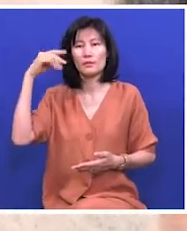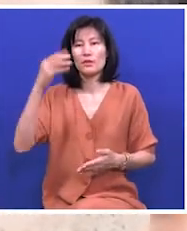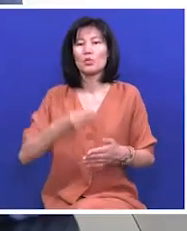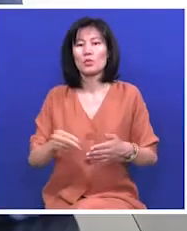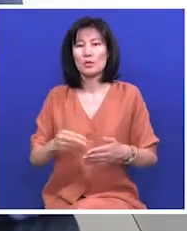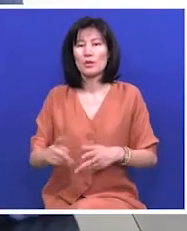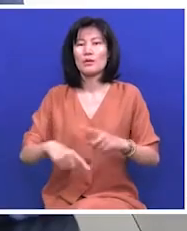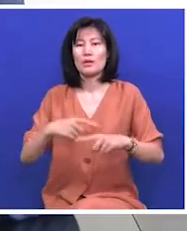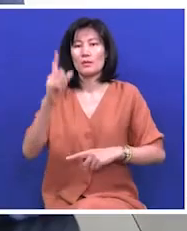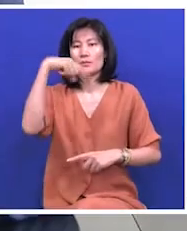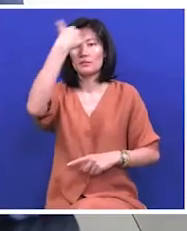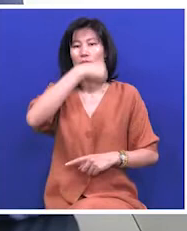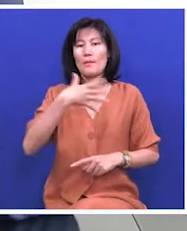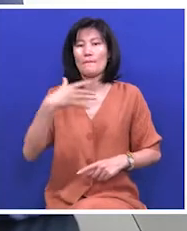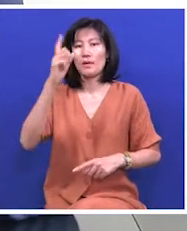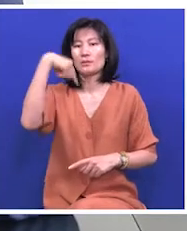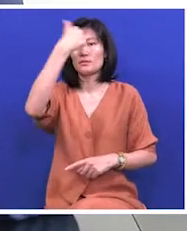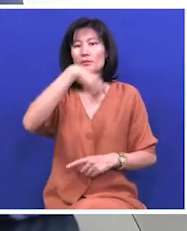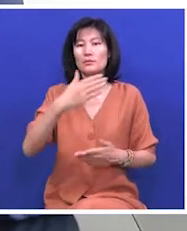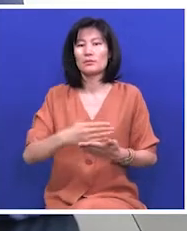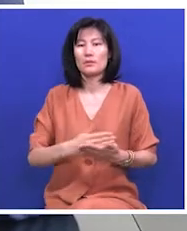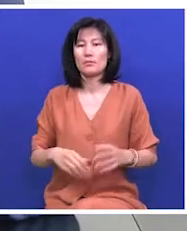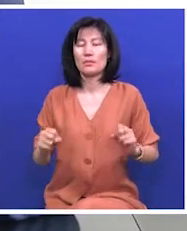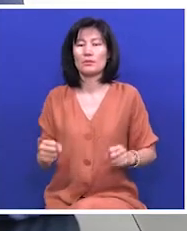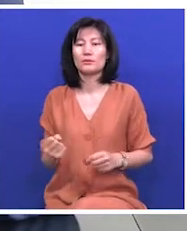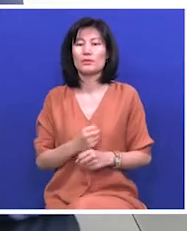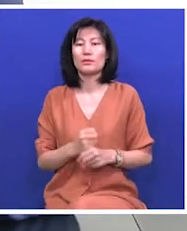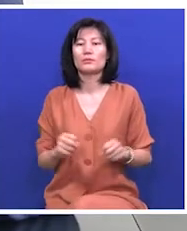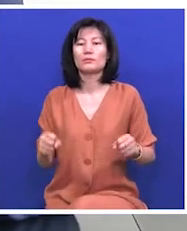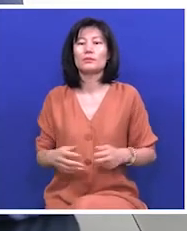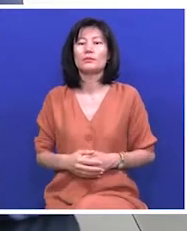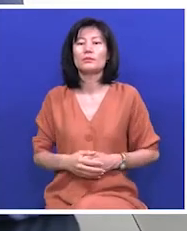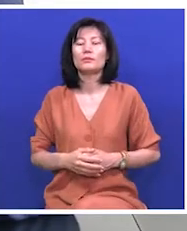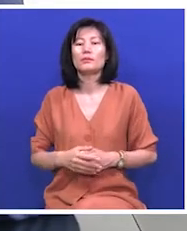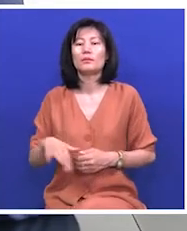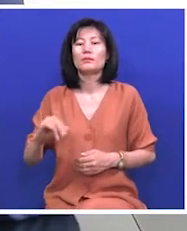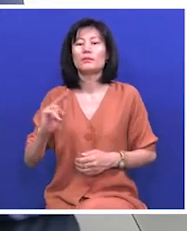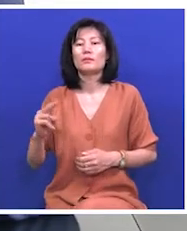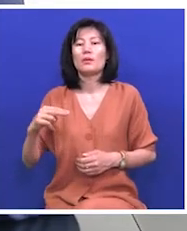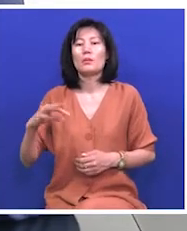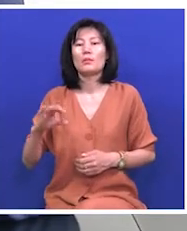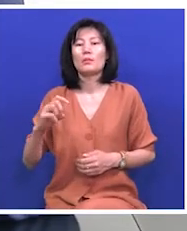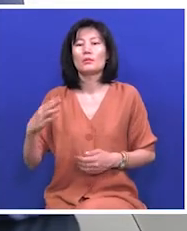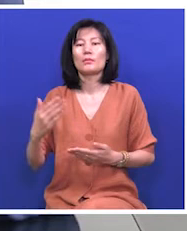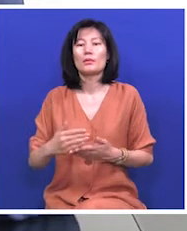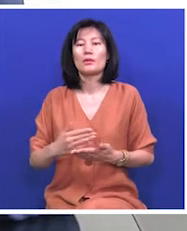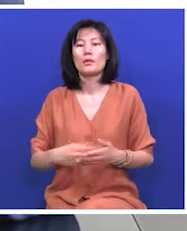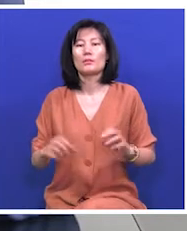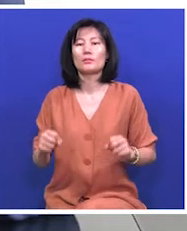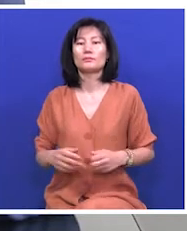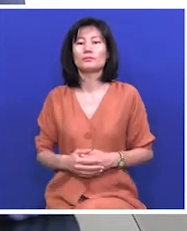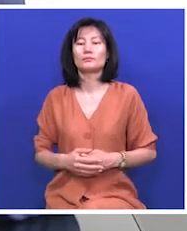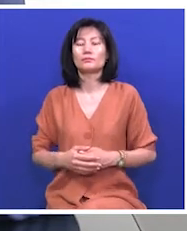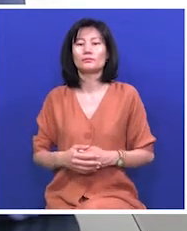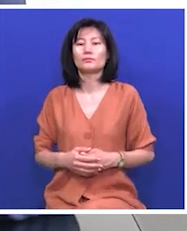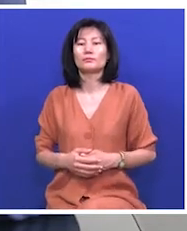жыл сайын келесі жылға, алдағы 5 жылға дегендей жоспар жасалады. Инвестиционный проект план деп аталады.